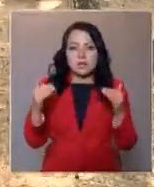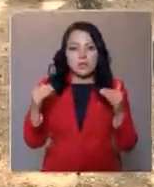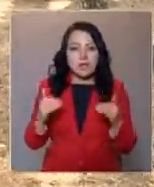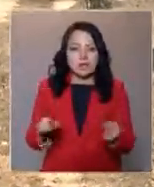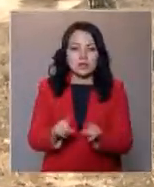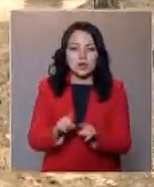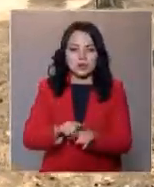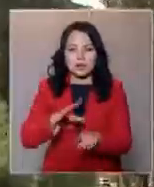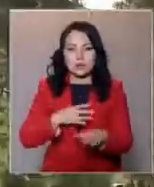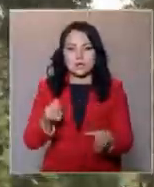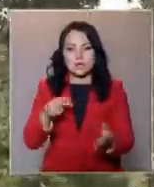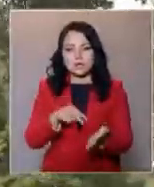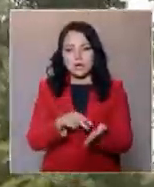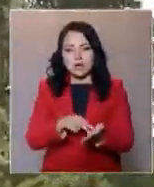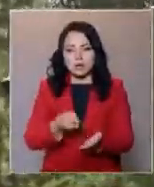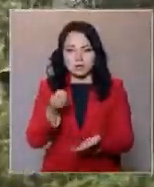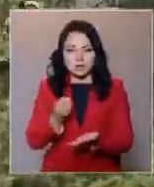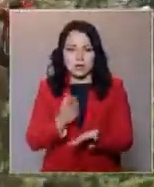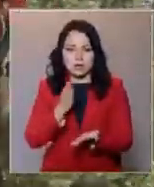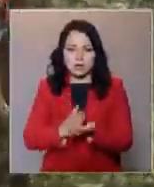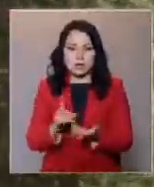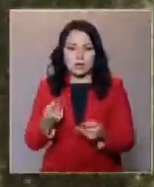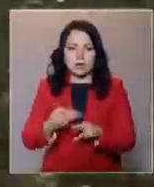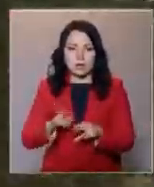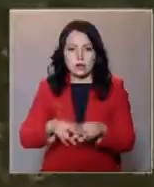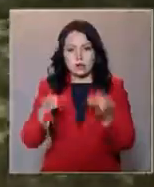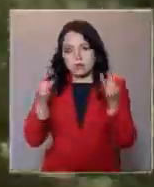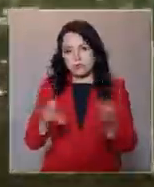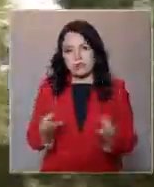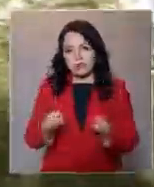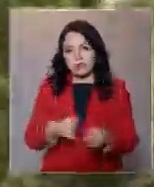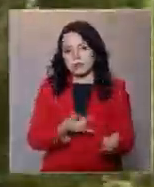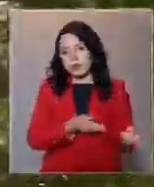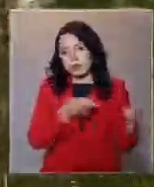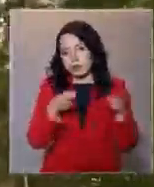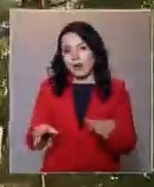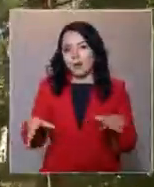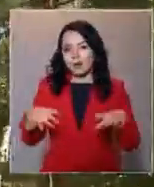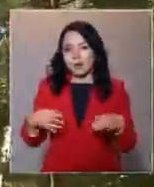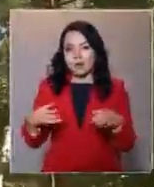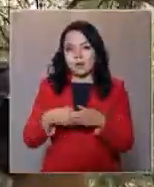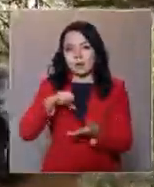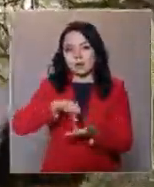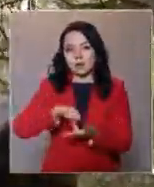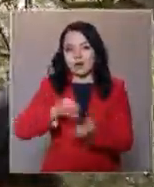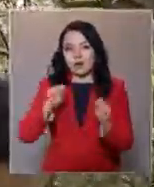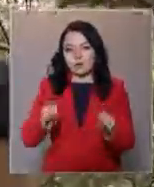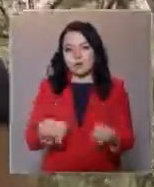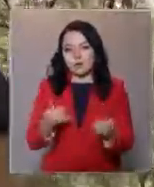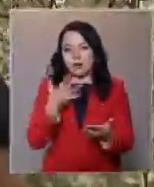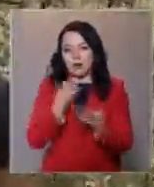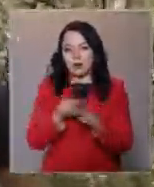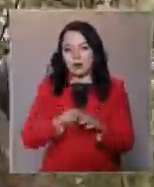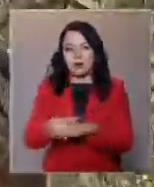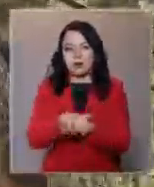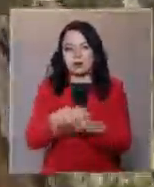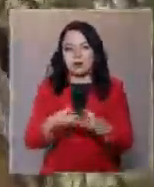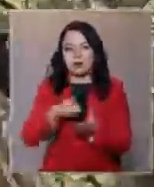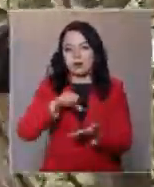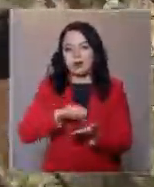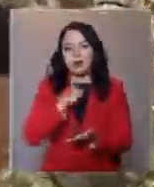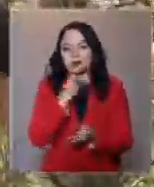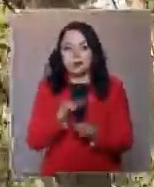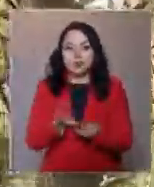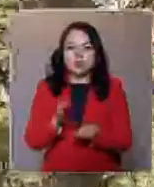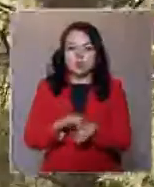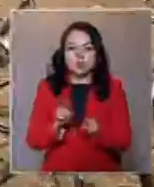причем очень гибкие цены. Если кому-то нужен безупречный сервис, то только не Анатолию. Его кредо – преодолевать трудности,